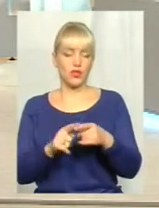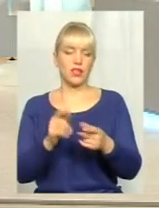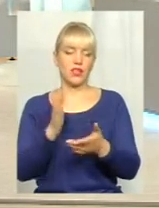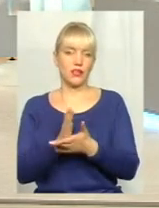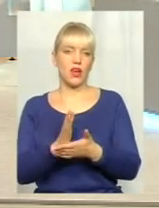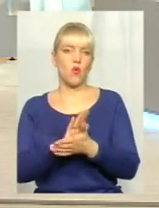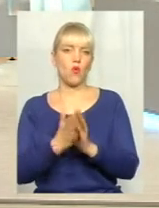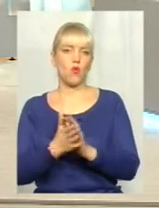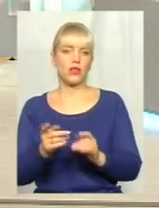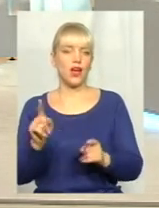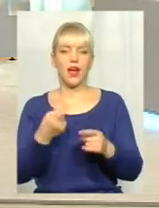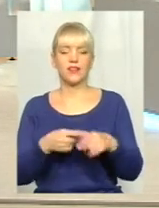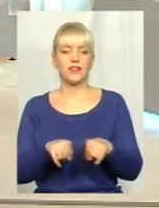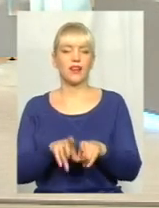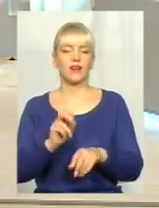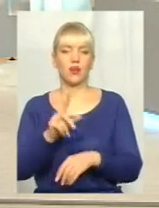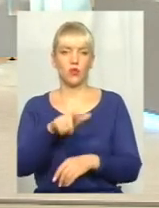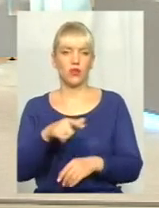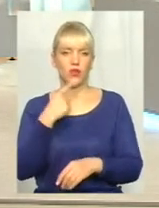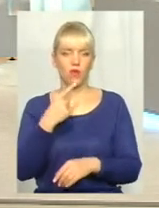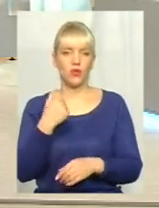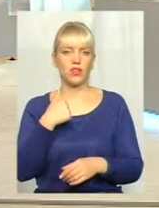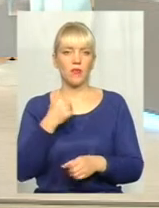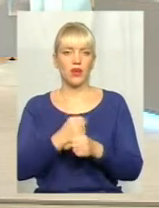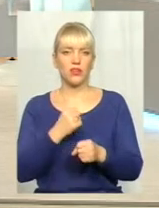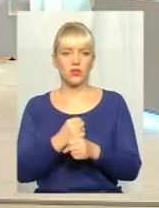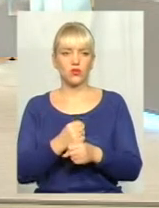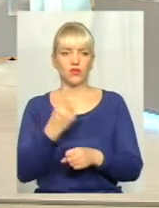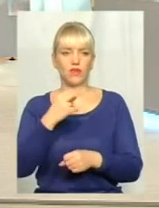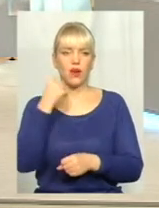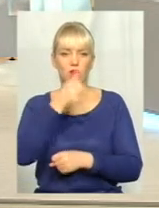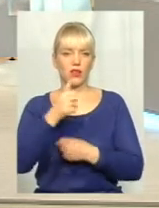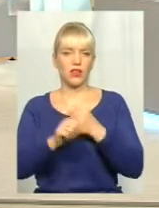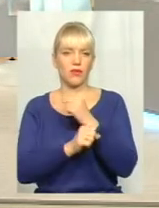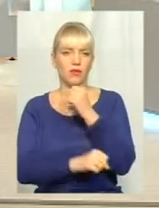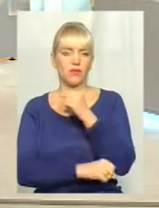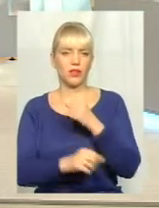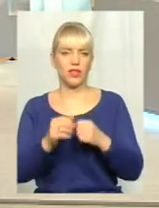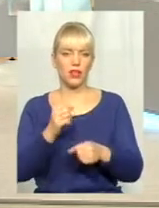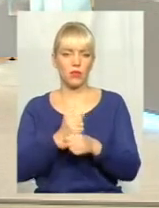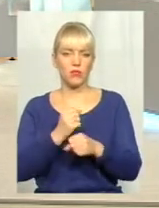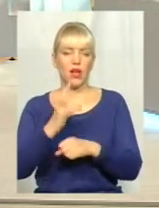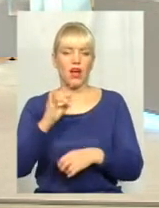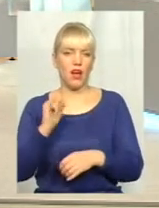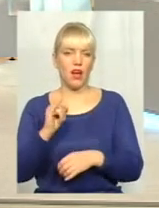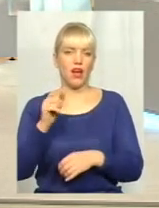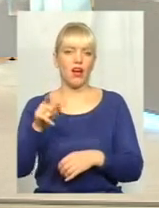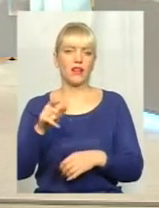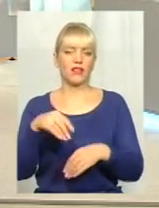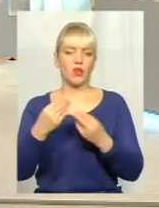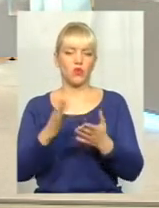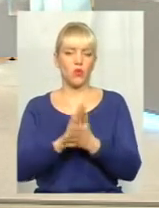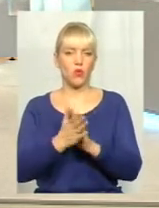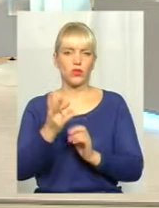людина каже, я працюю 2 роки підсобним працівником на будові, а йому дають угоду на 2 неділі,